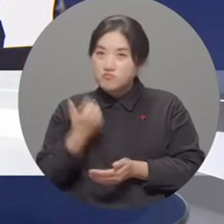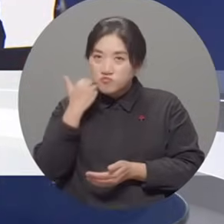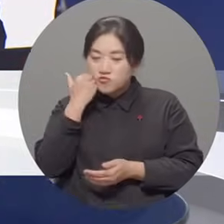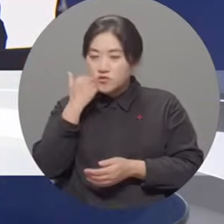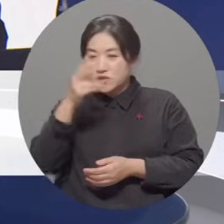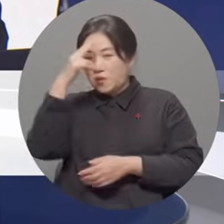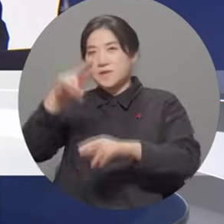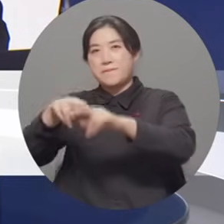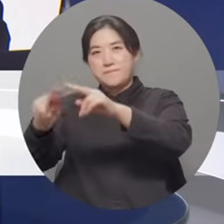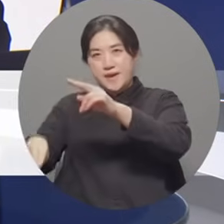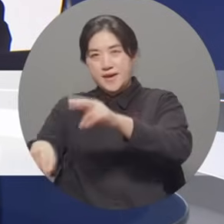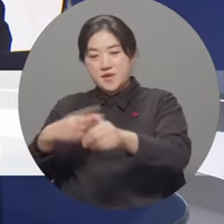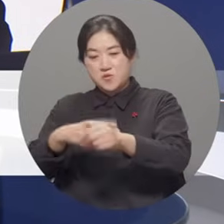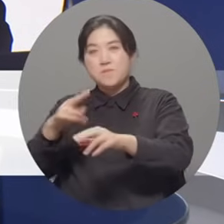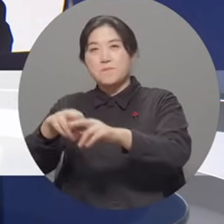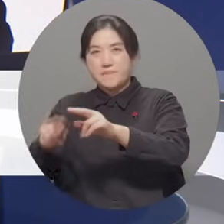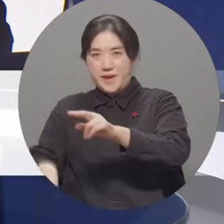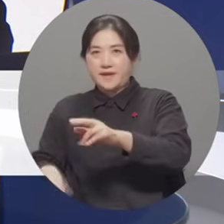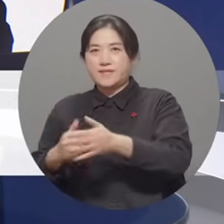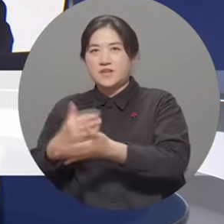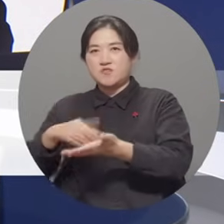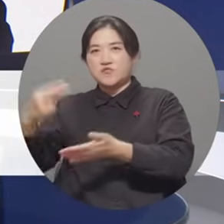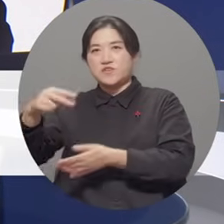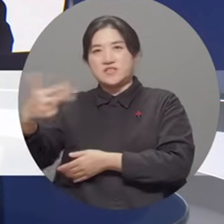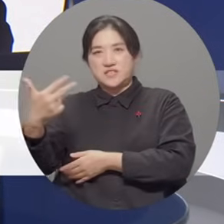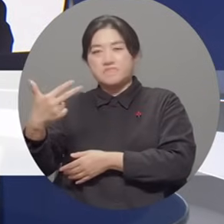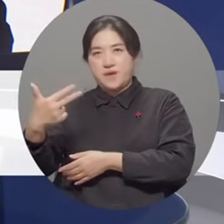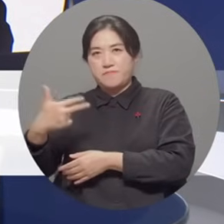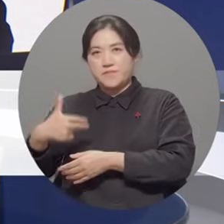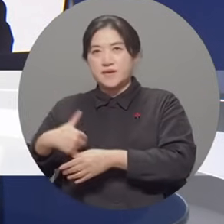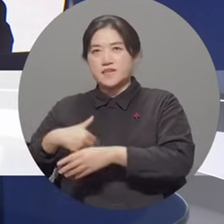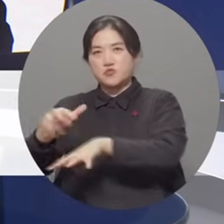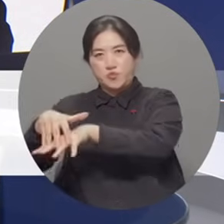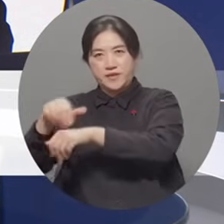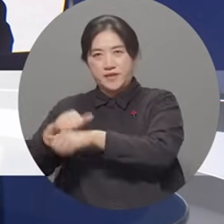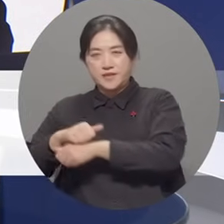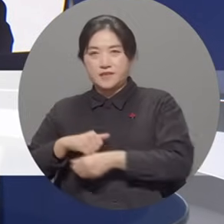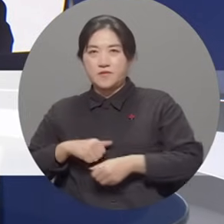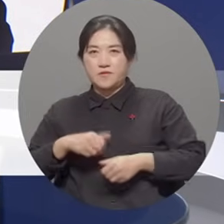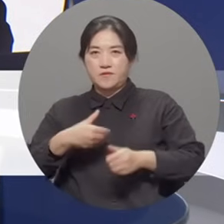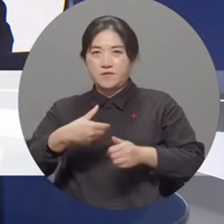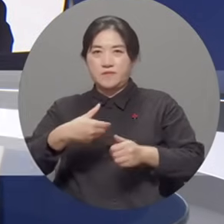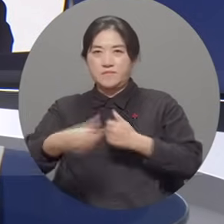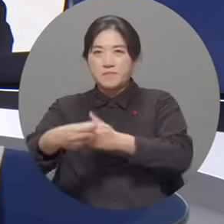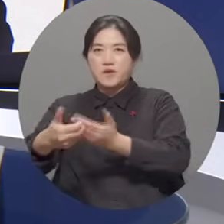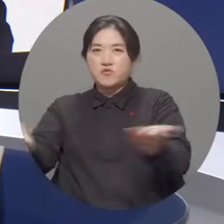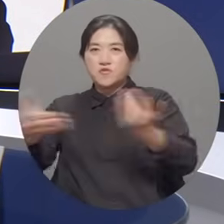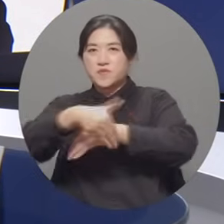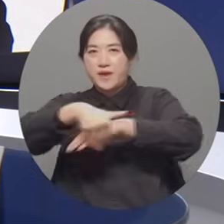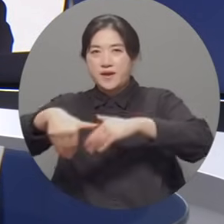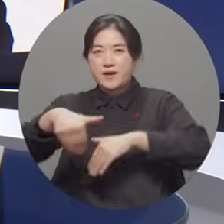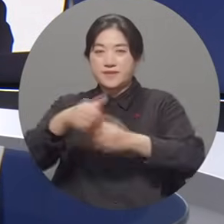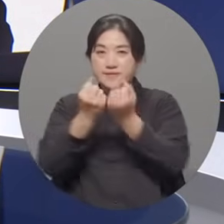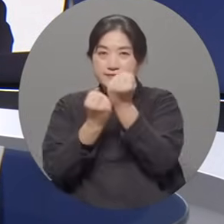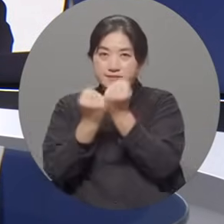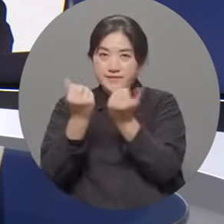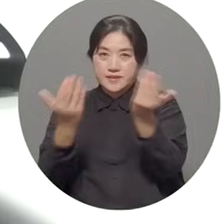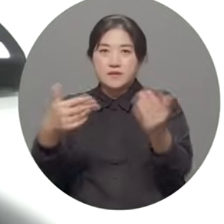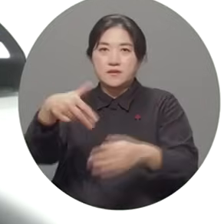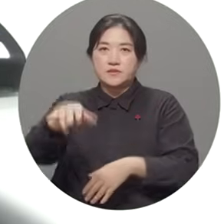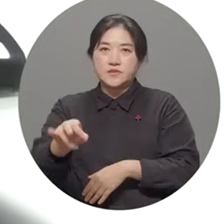경찰관이나 퇴직 교원 등 2,700여 명이 투입될 예정인데 정혜인 기자가 자세한 내용 전해드리겠습니다.